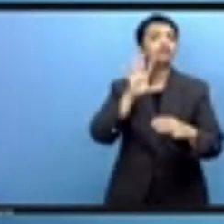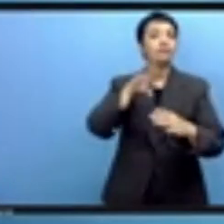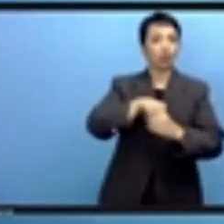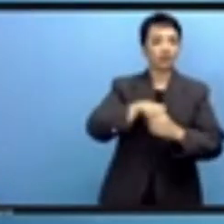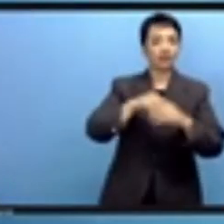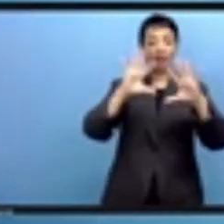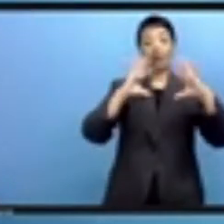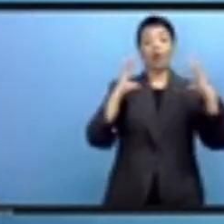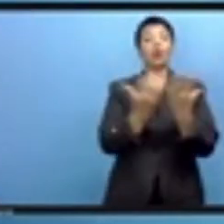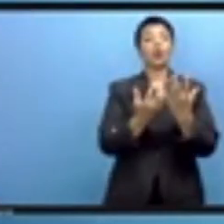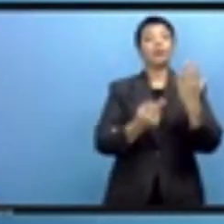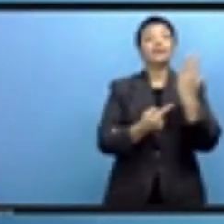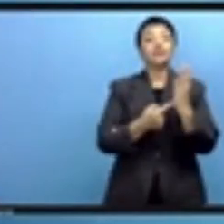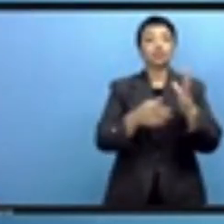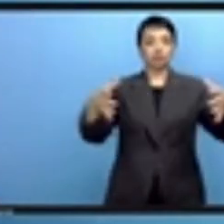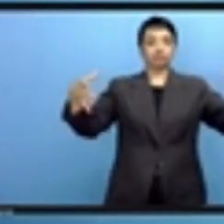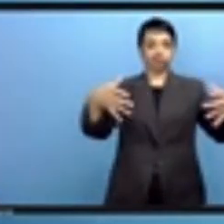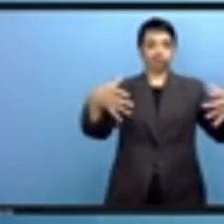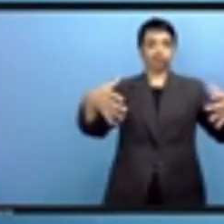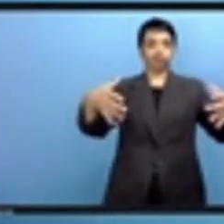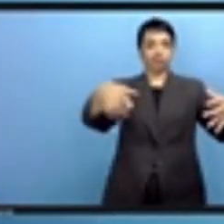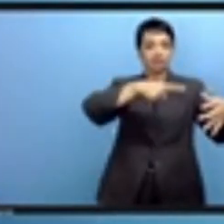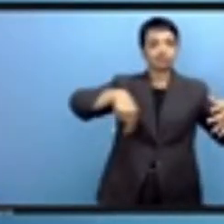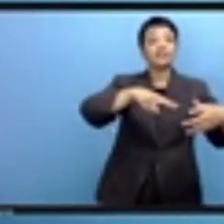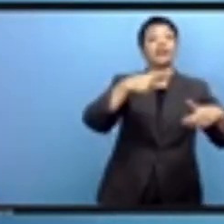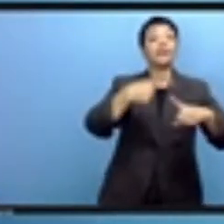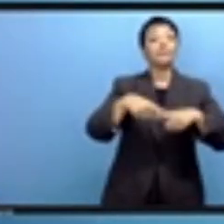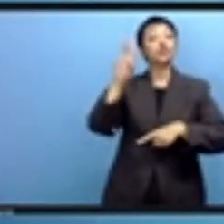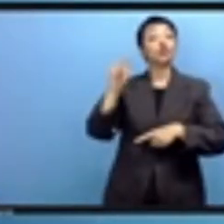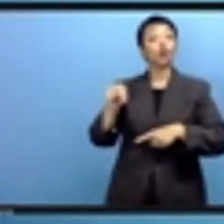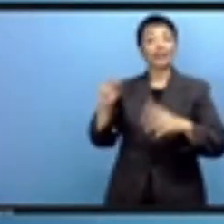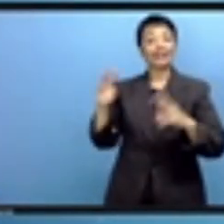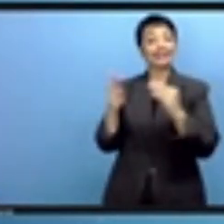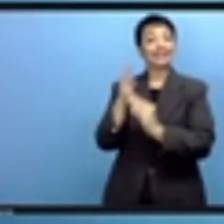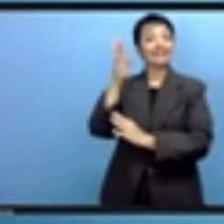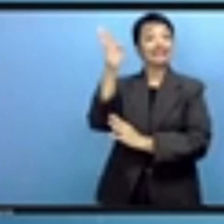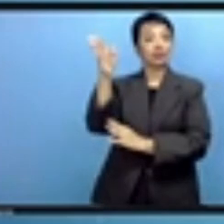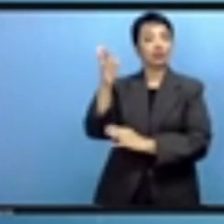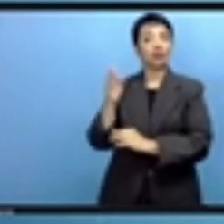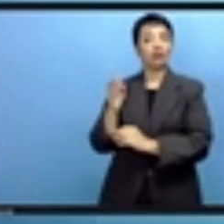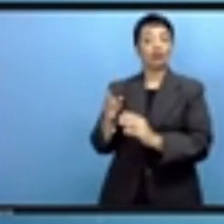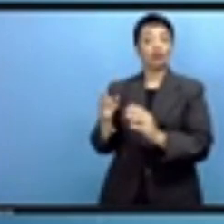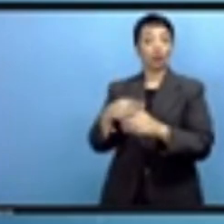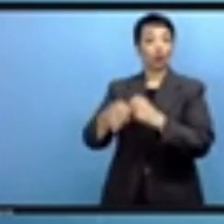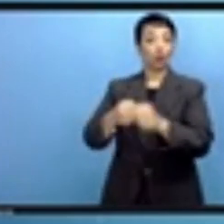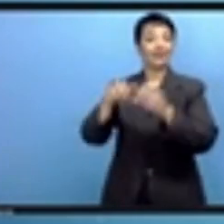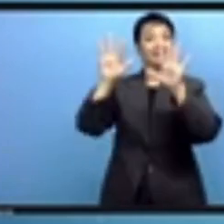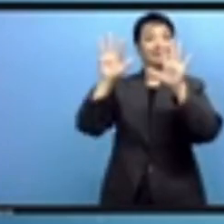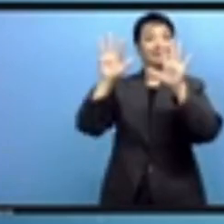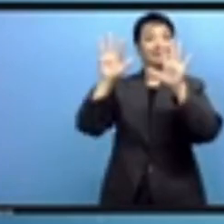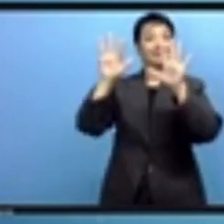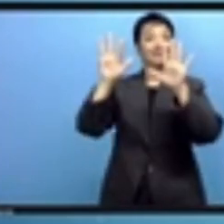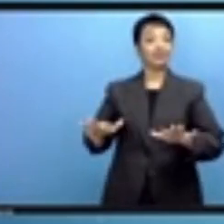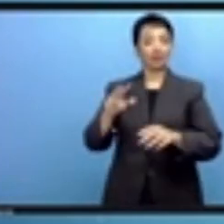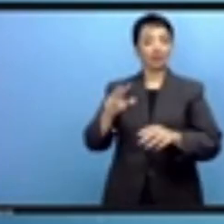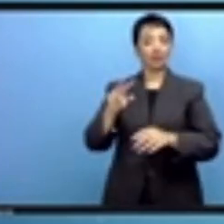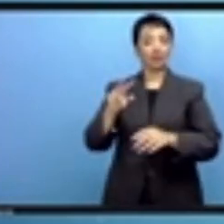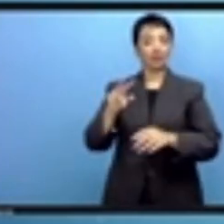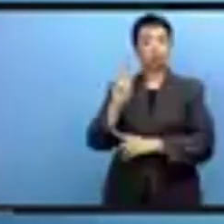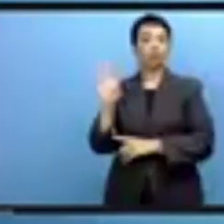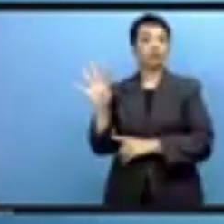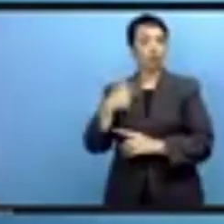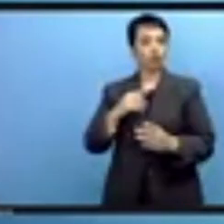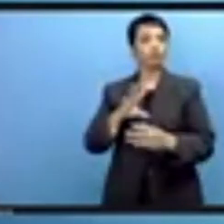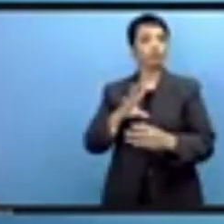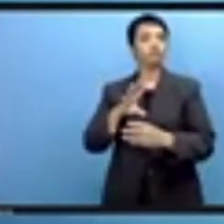信息化社会的全世界峰会上面所达成的一些这个一致能够得到贯彻。那么未来的 IGF 的这个